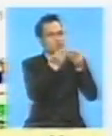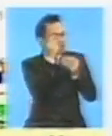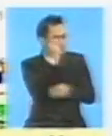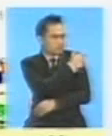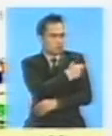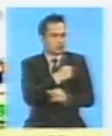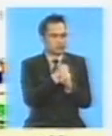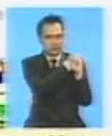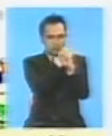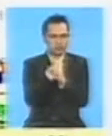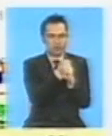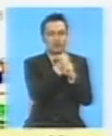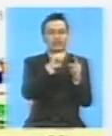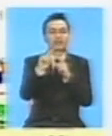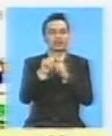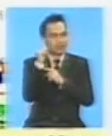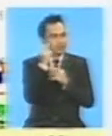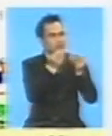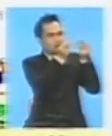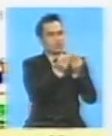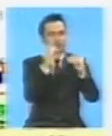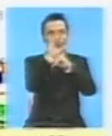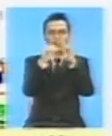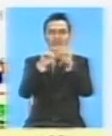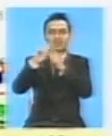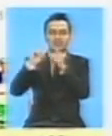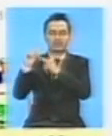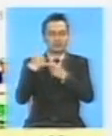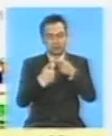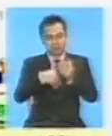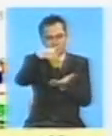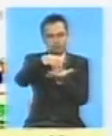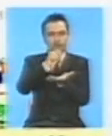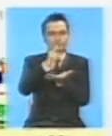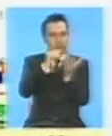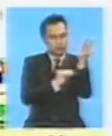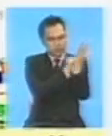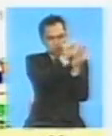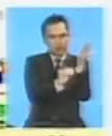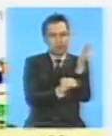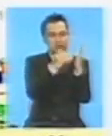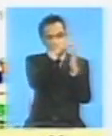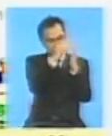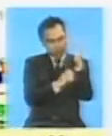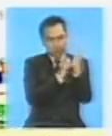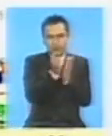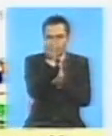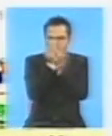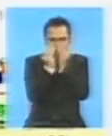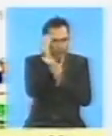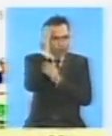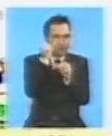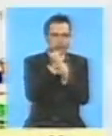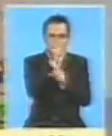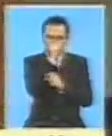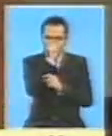าบันการสนับสนุนโครงการอันเนื่องมาจากพระบรมริซึ่งท่านทรงเริ่มไว้ทั้งหมดแล้วมีศูนย์ทุกภาคนะครับซึ่งเป็นศูนย์การเรียนรู้พระองค์ทรงทดลองด้